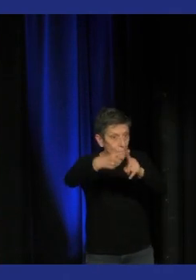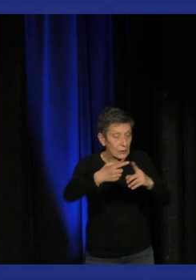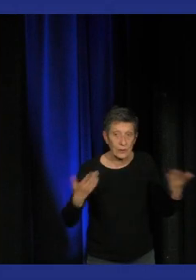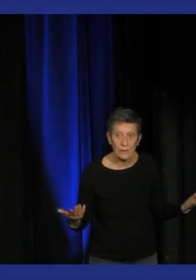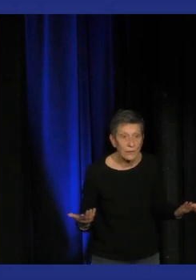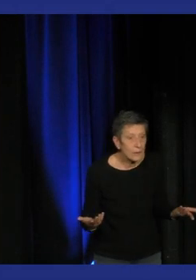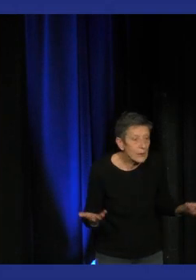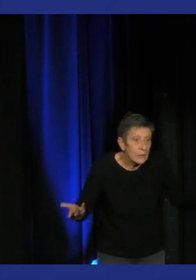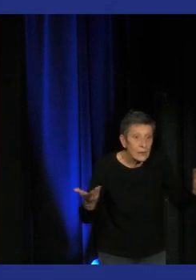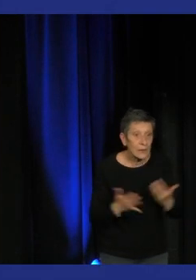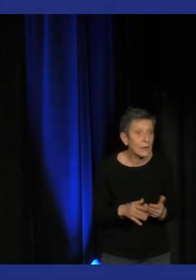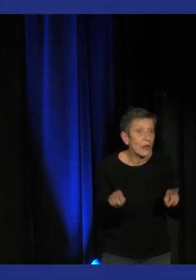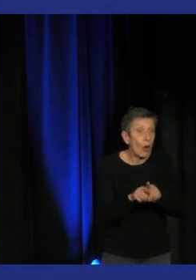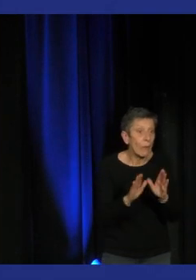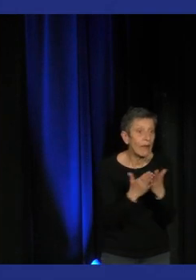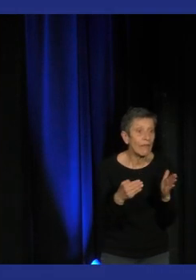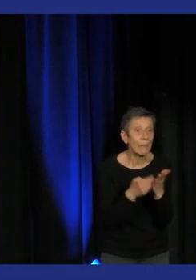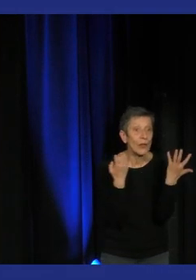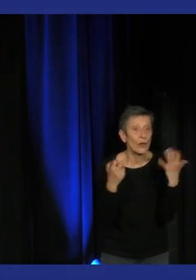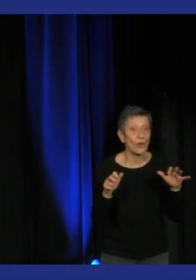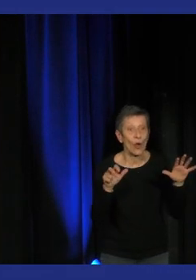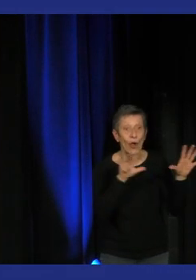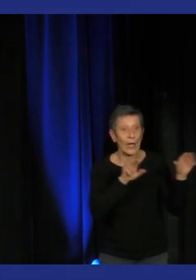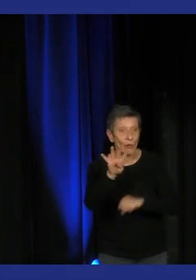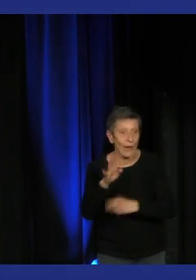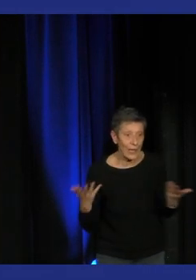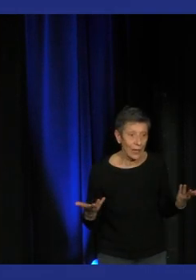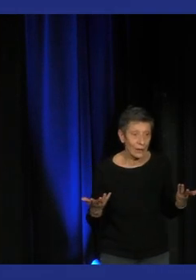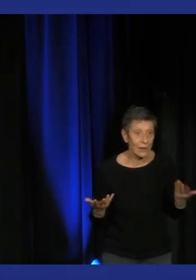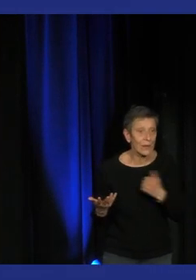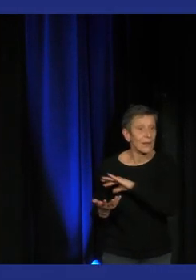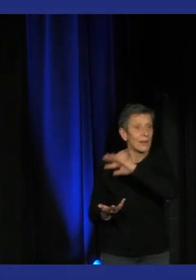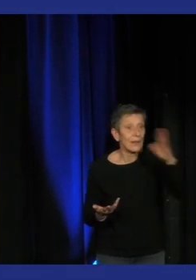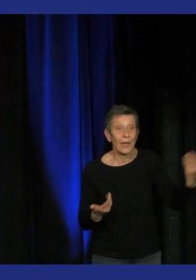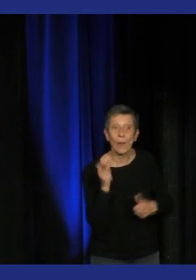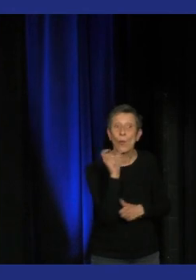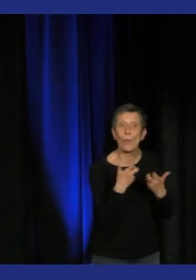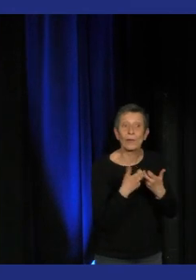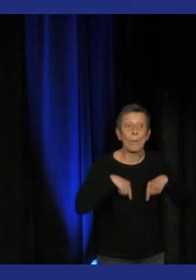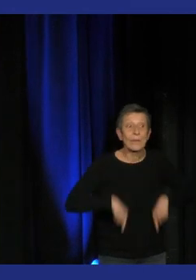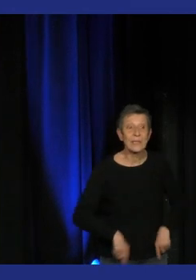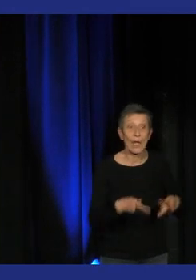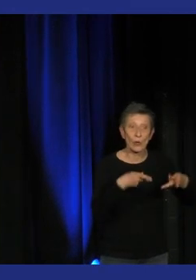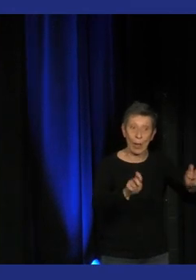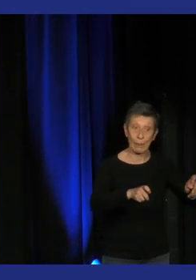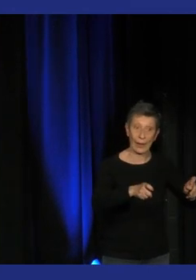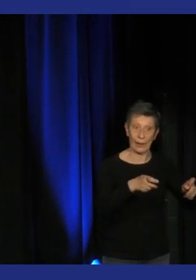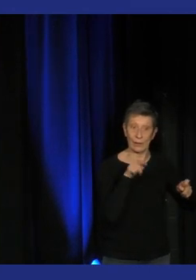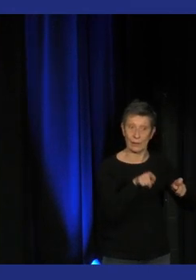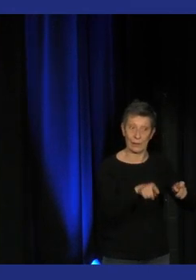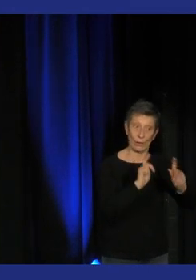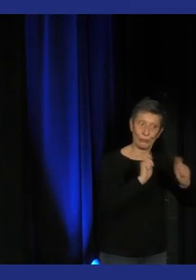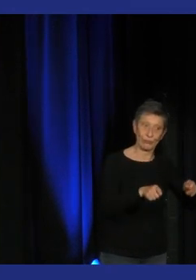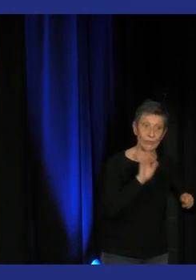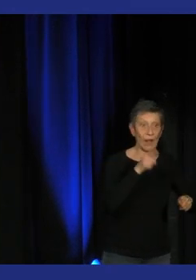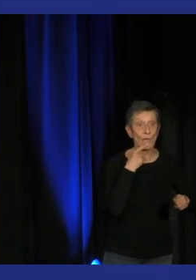quoi. C'est vous pensez qu'on va fabriquer des mots, on va appeler le ministère de la paix et comme ça on fait disparaître la guerre. Non, donc il y a une